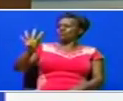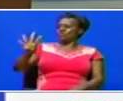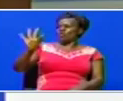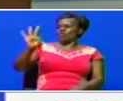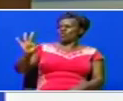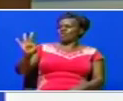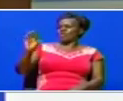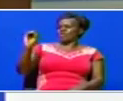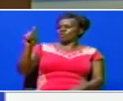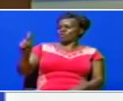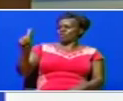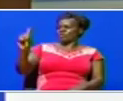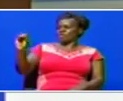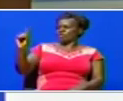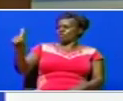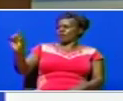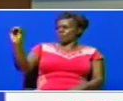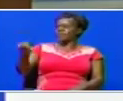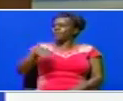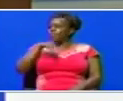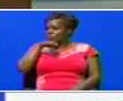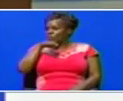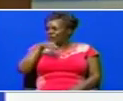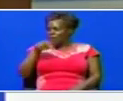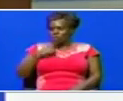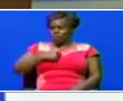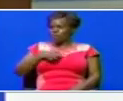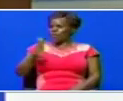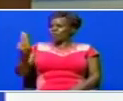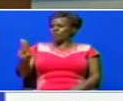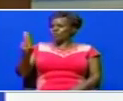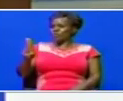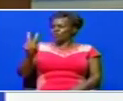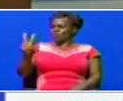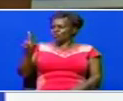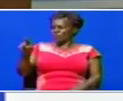243, 0.10%. Uhuru Kenyatta, 231, 350,